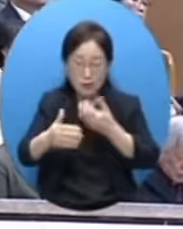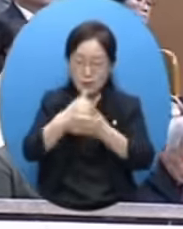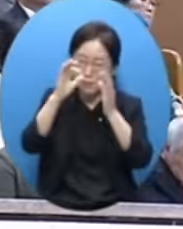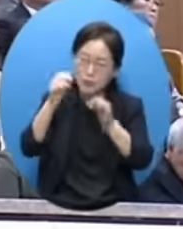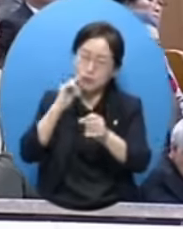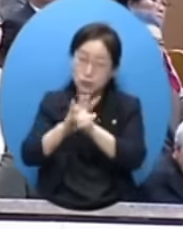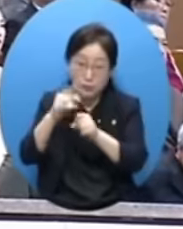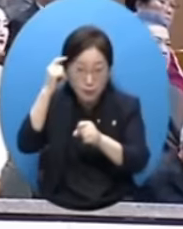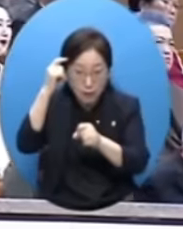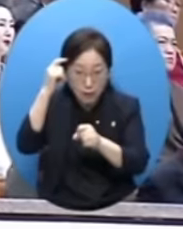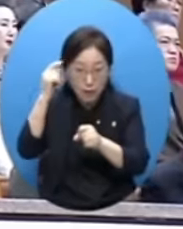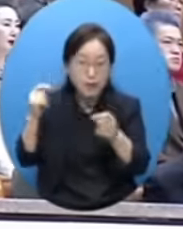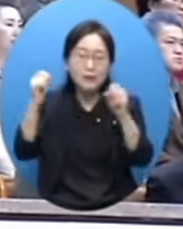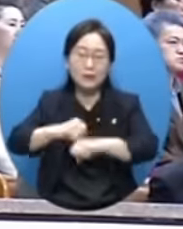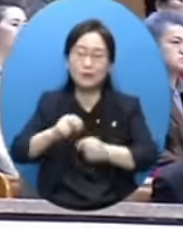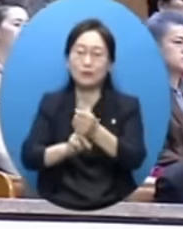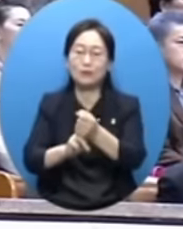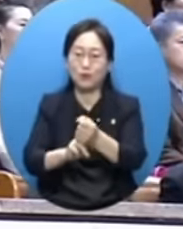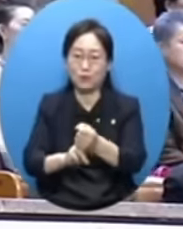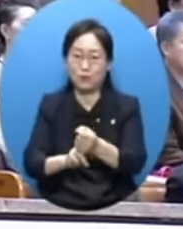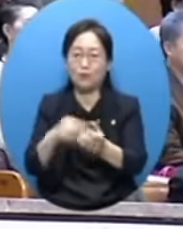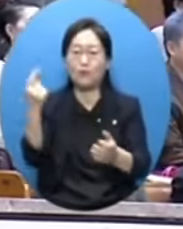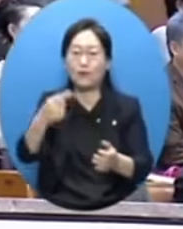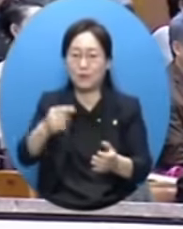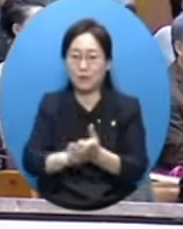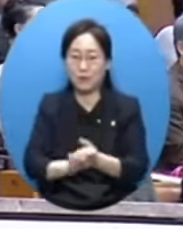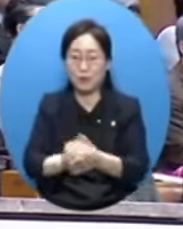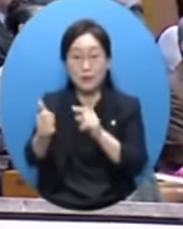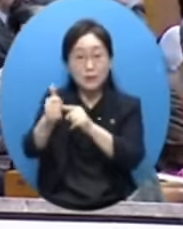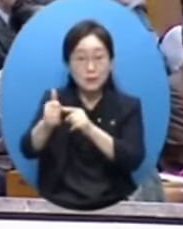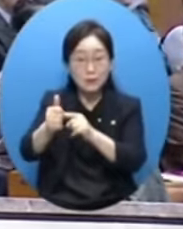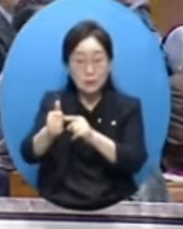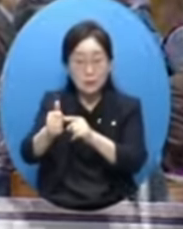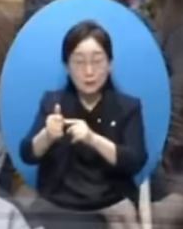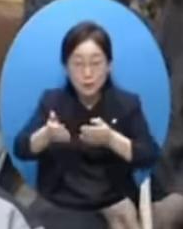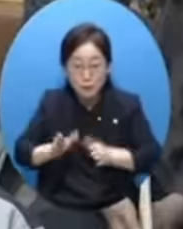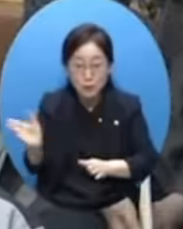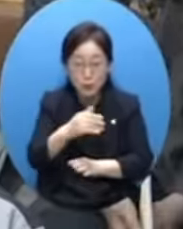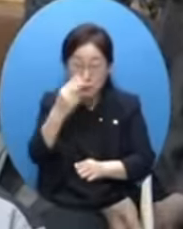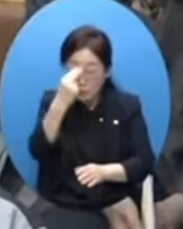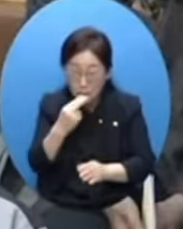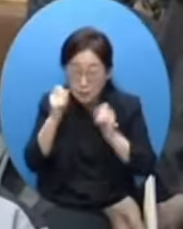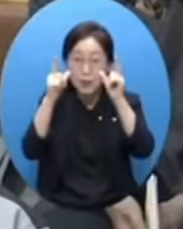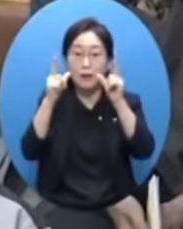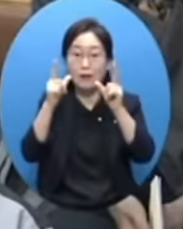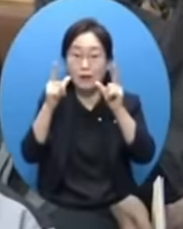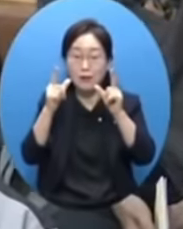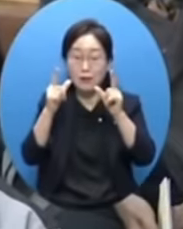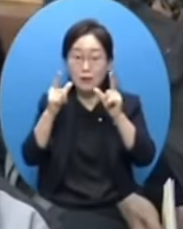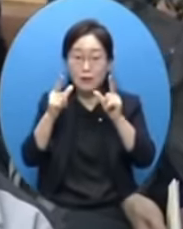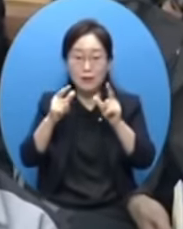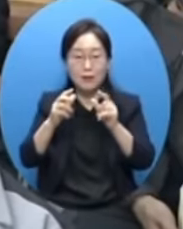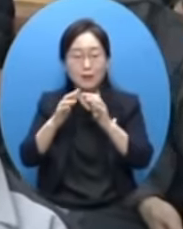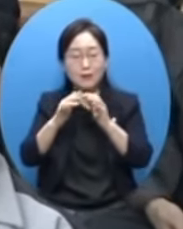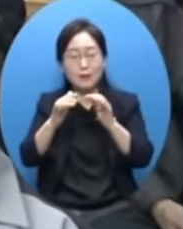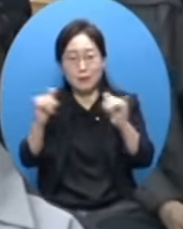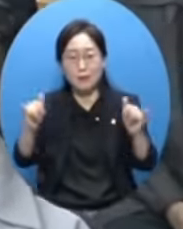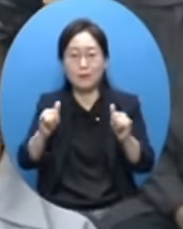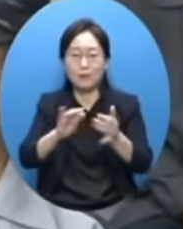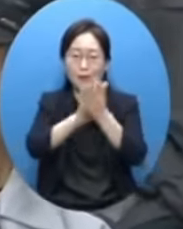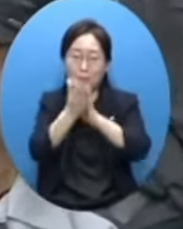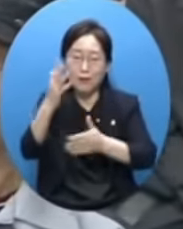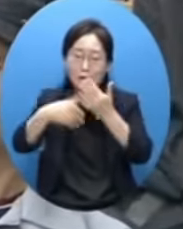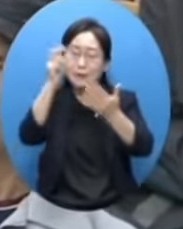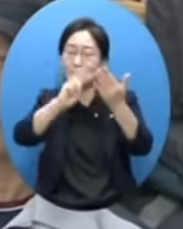이렇게 기적은 일어나는 것입니다. 그 순간 남서부터 맹인이었던 그가 눈을 뜨게 되고 보게 되어서 하늘을 찬미하며 주님을